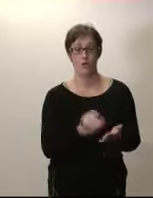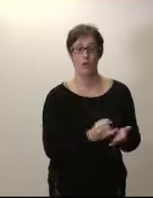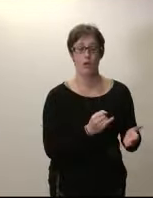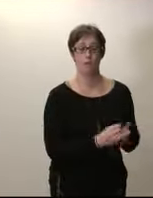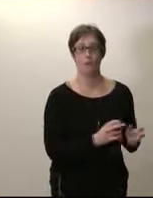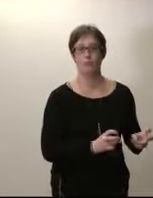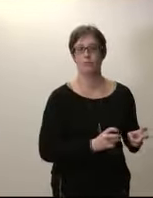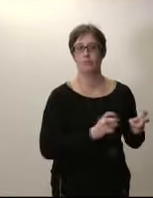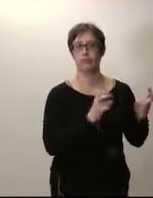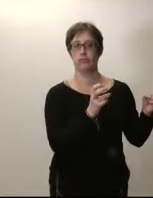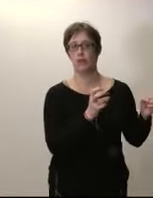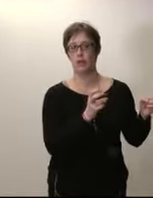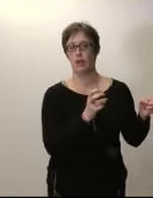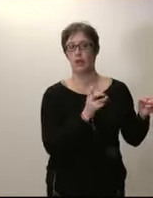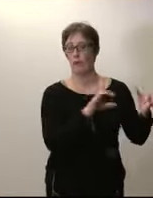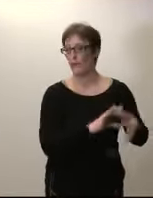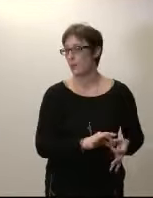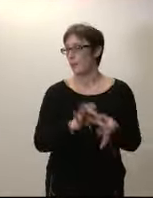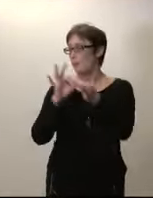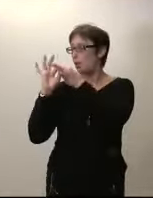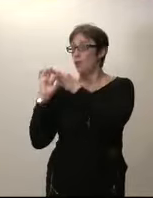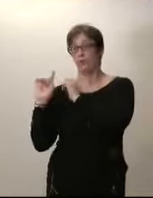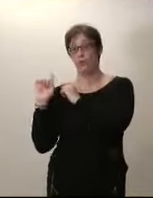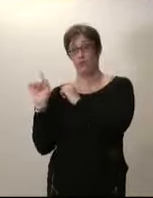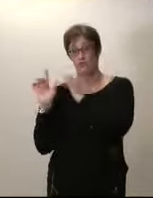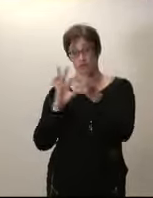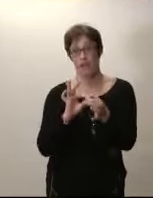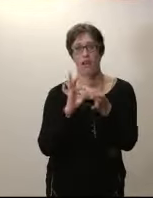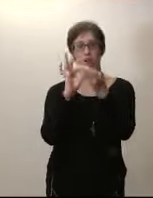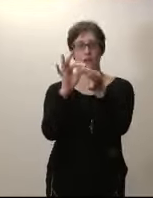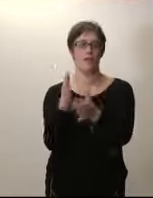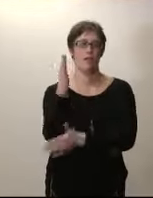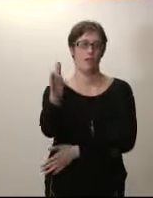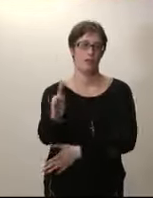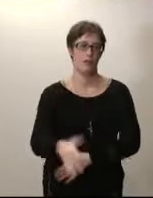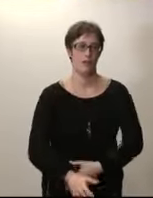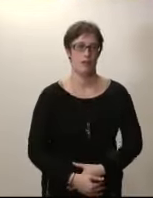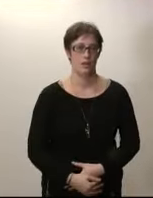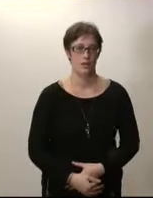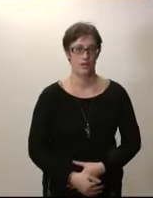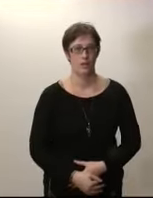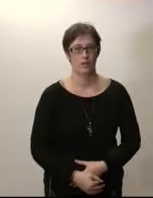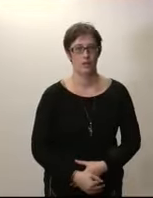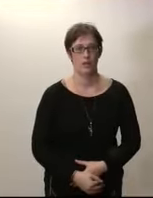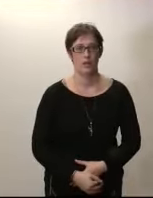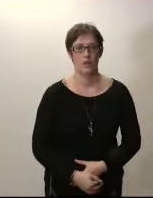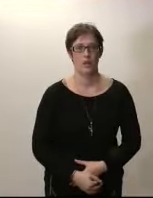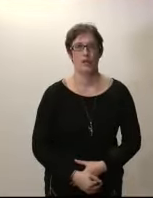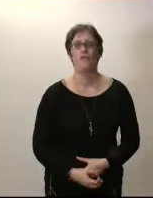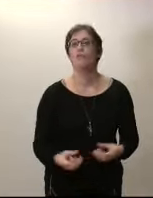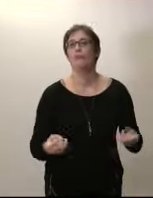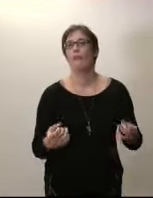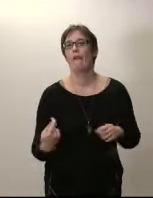pas par rapport au passé, mais par rapport à l'avenir. Et vous avez l'habitude de dire que je lis dans une boule de